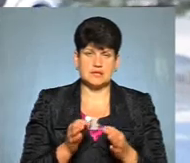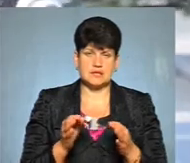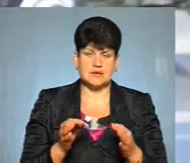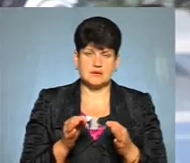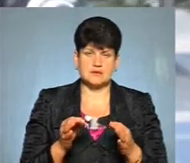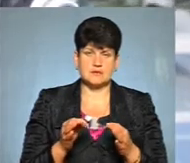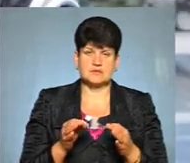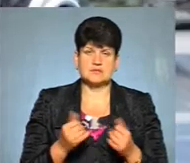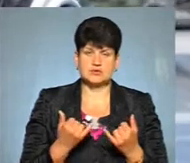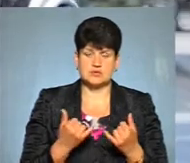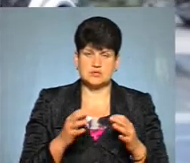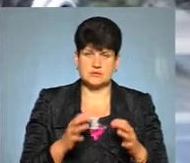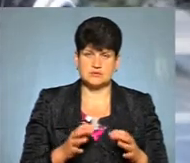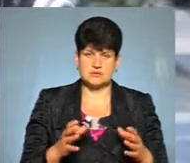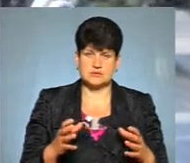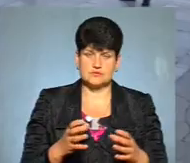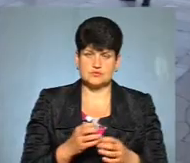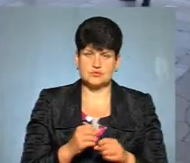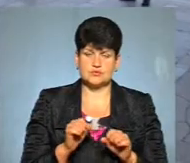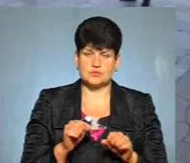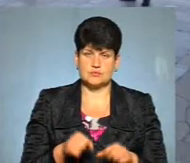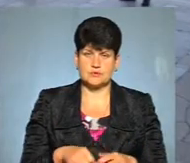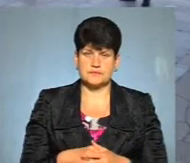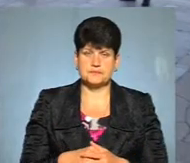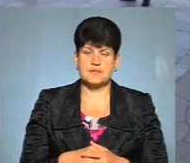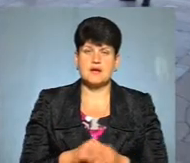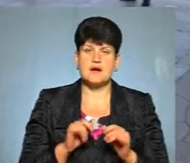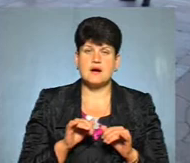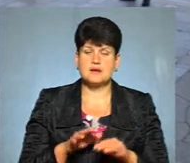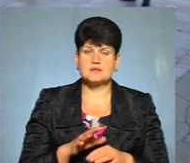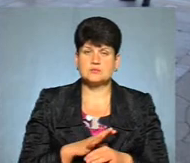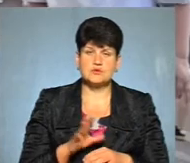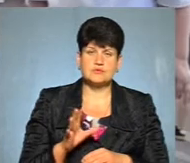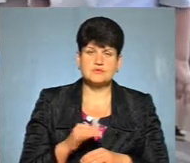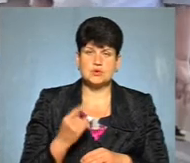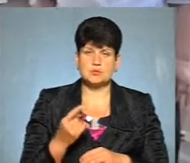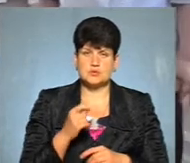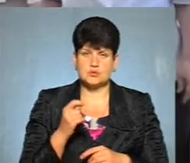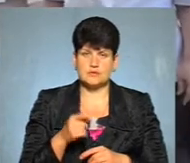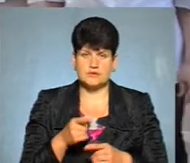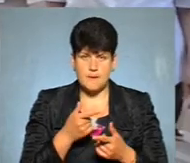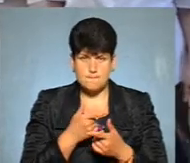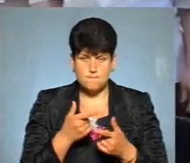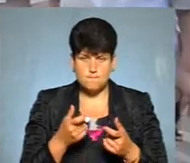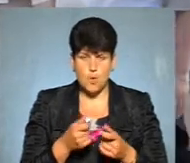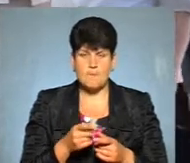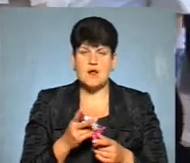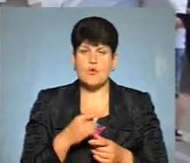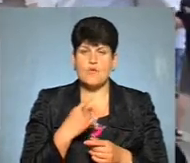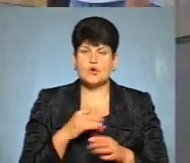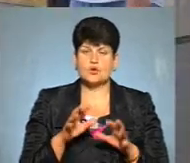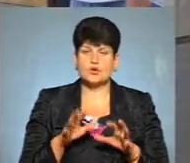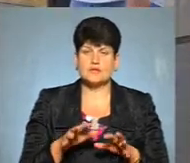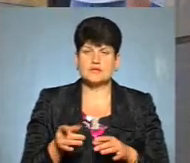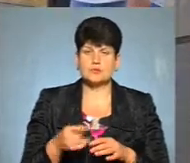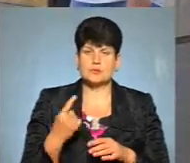порівняно з чинним законодавством, суттєво звужується його права. Акція відбулась в усіх областях України. Вона попереджувальна, каже голова Тернопільської обласної